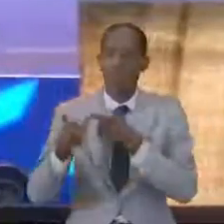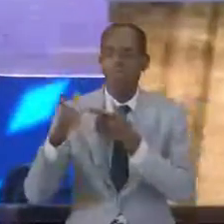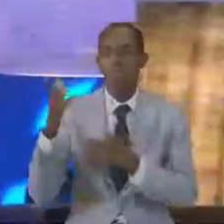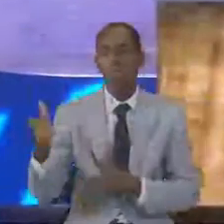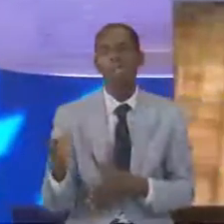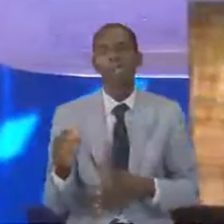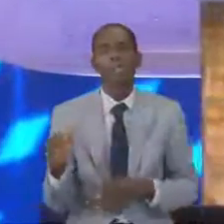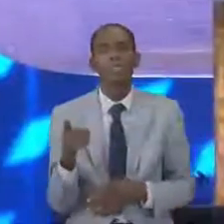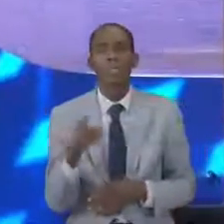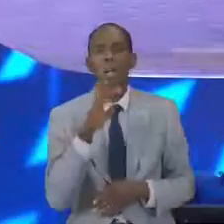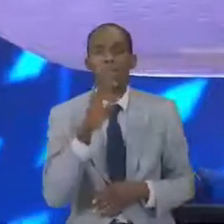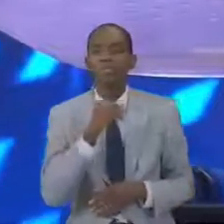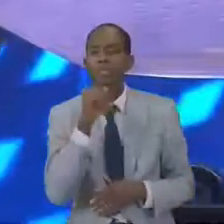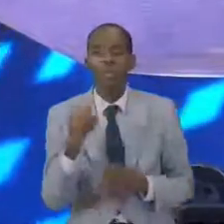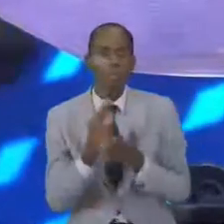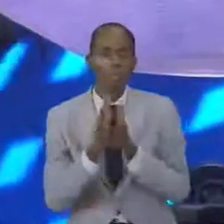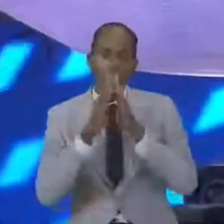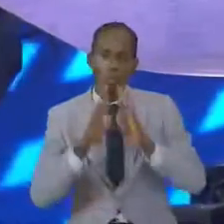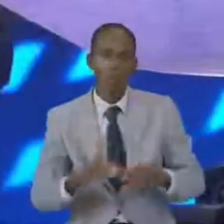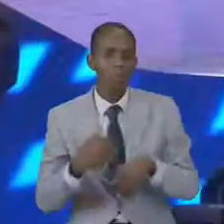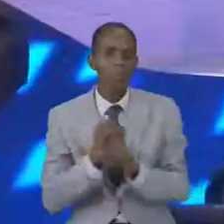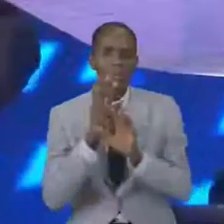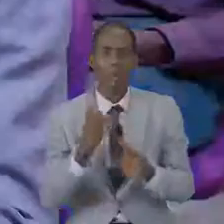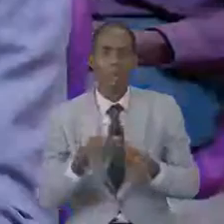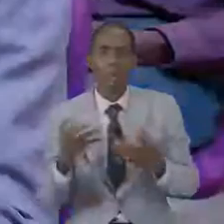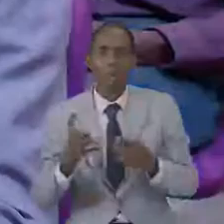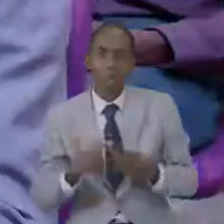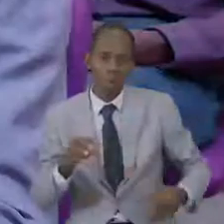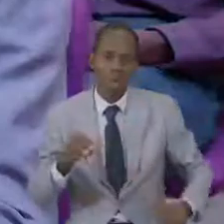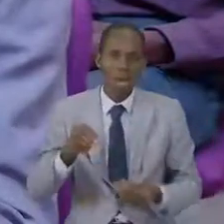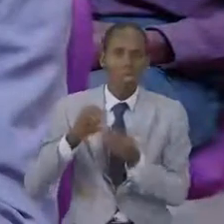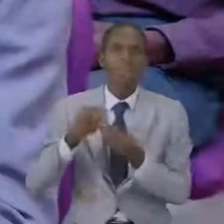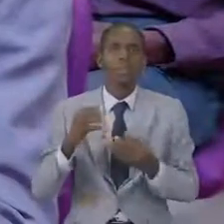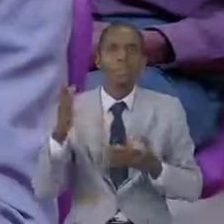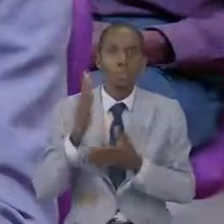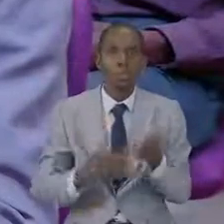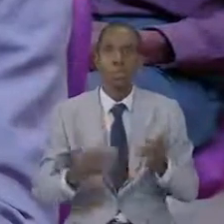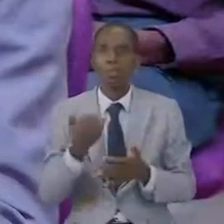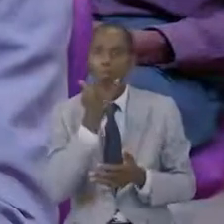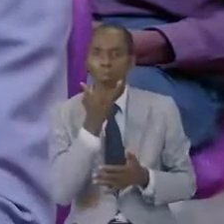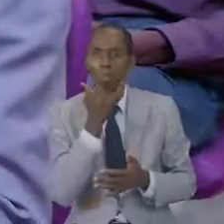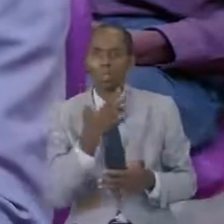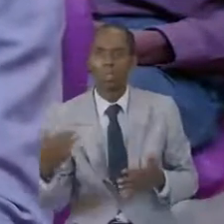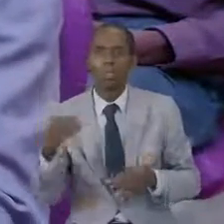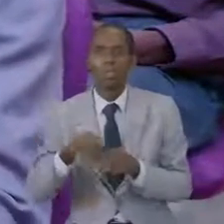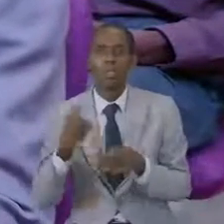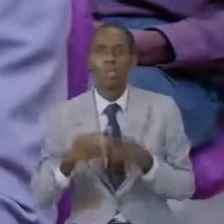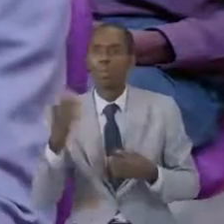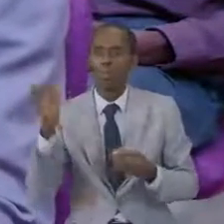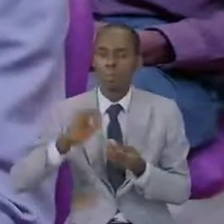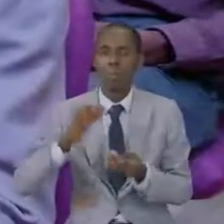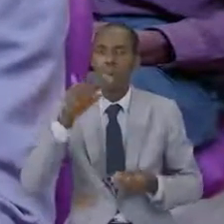ils vont là-bas ils ne sont pas des pacificateurs ils veulent allumer le feu ils veulent mettre de l'essence sur ce qui brûle déjà